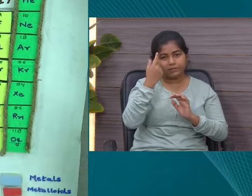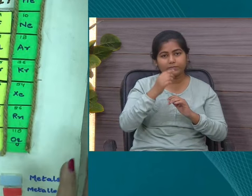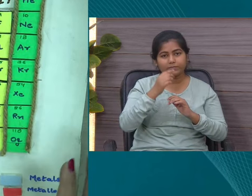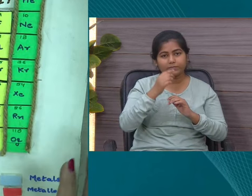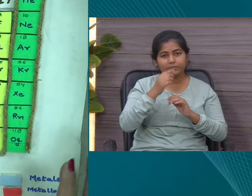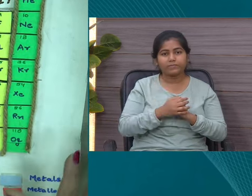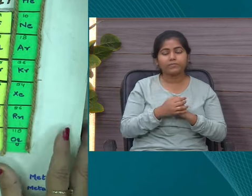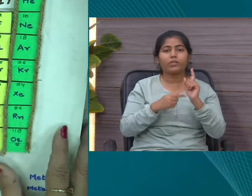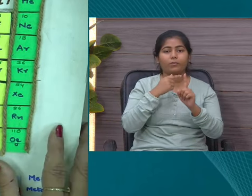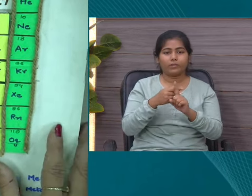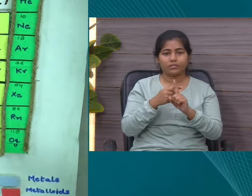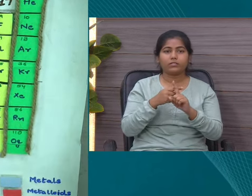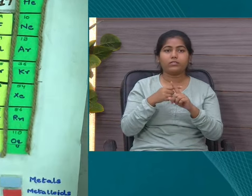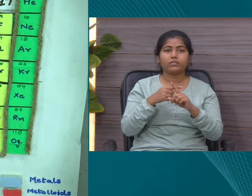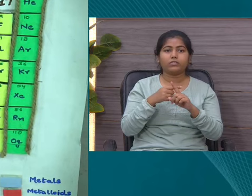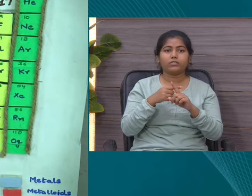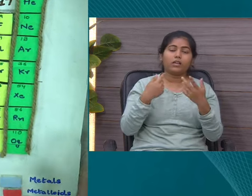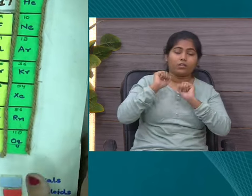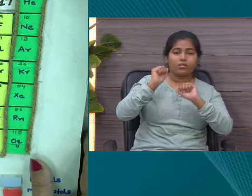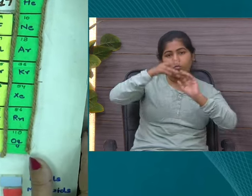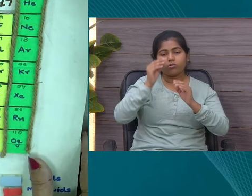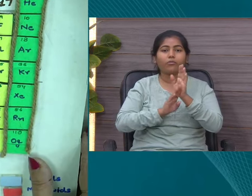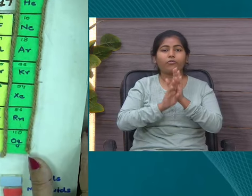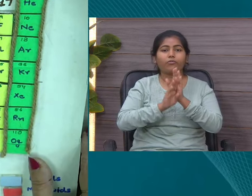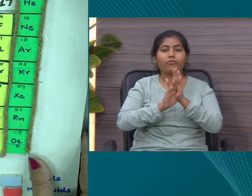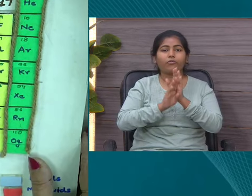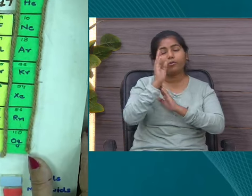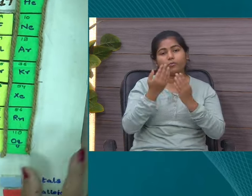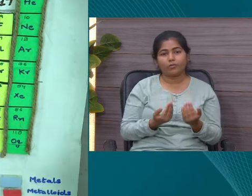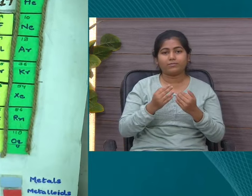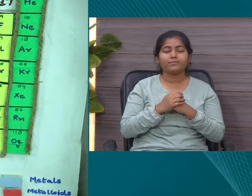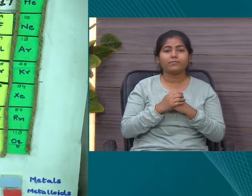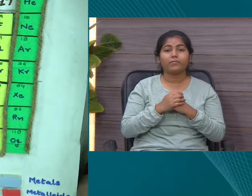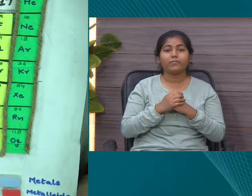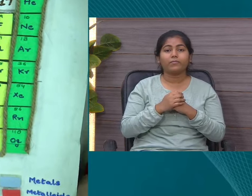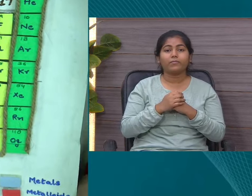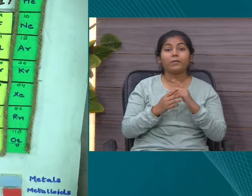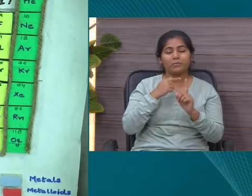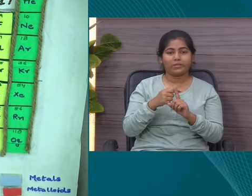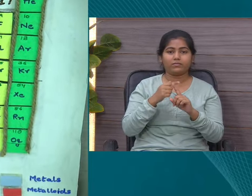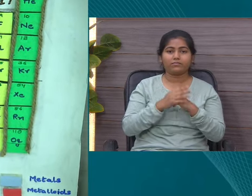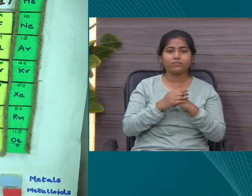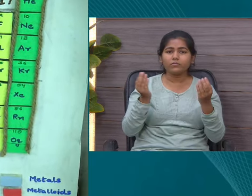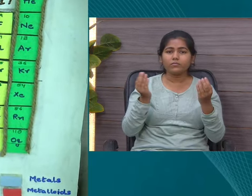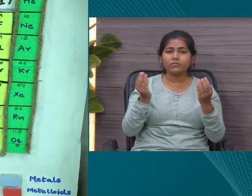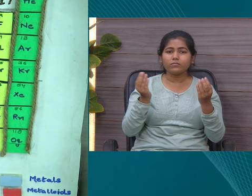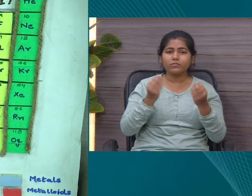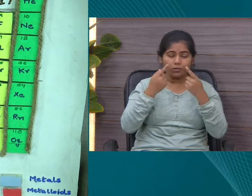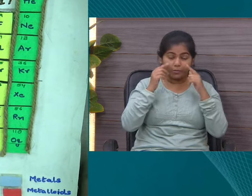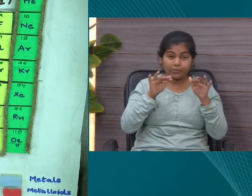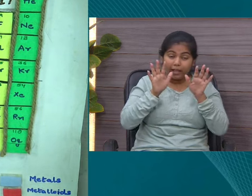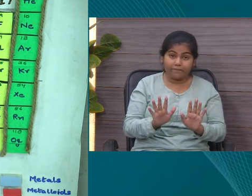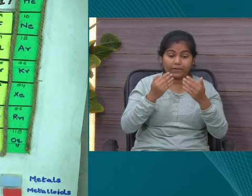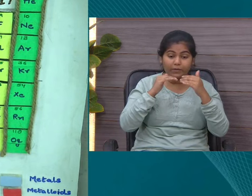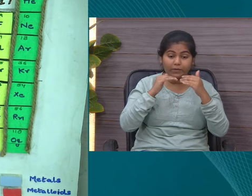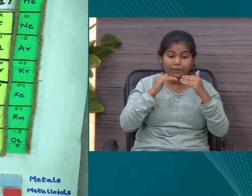और अपनी जो भी लर्निंग है उसको बिल्कुल कंटिन्यूस कर सके। प्लस इसके अलावा सर अगर कुछ ब्लाइंड बच्चे भी हैं तो इस